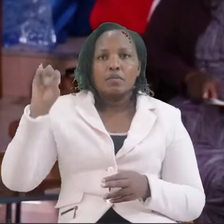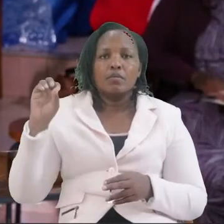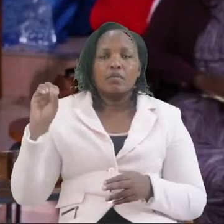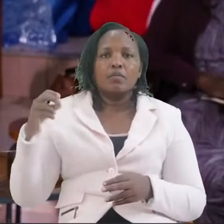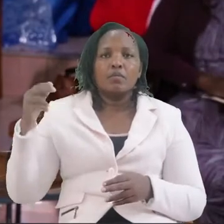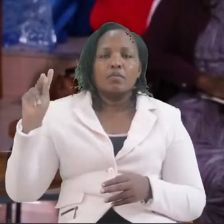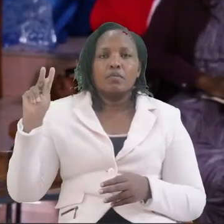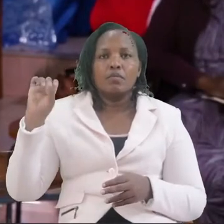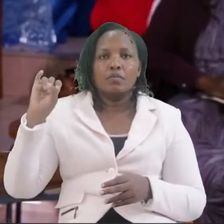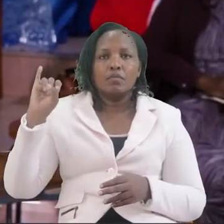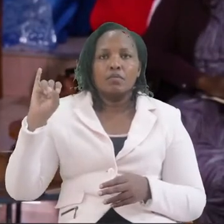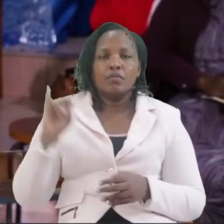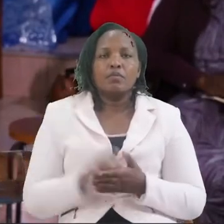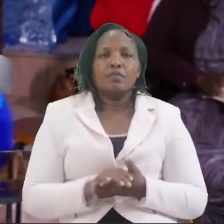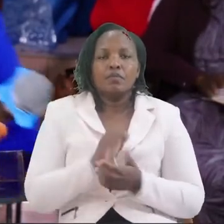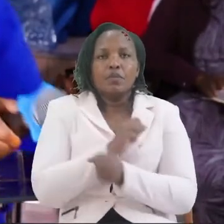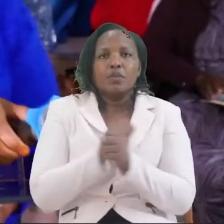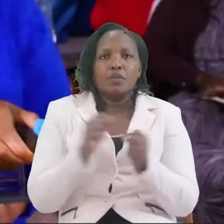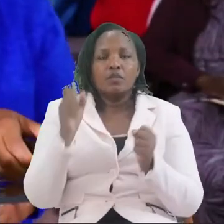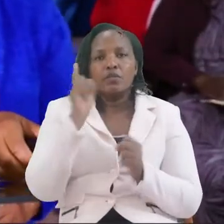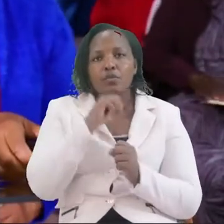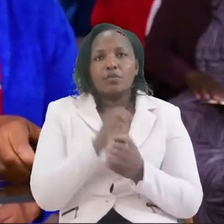nimeokoka. Amen.